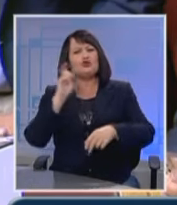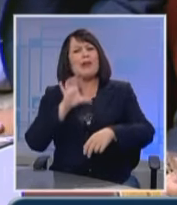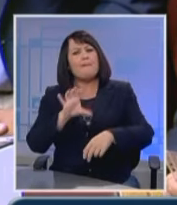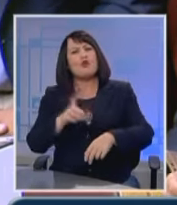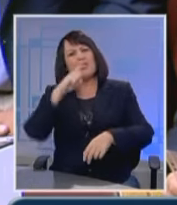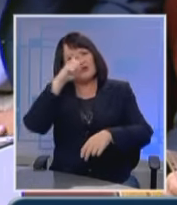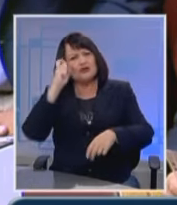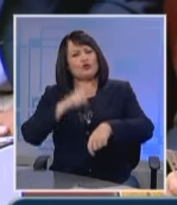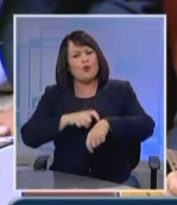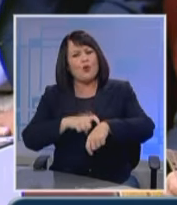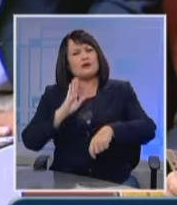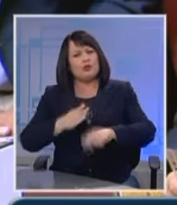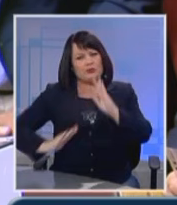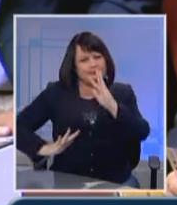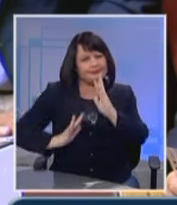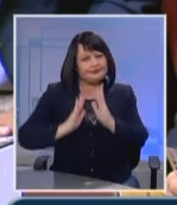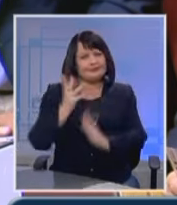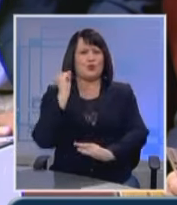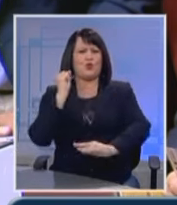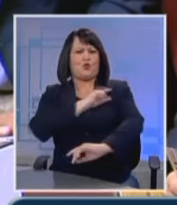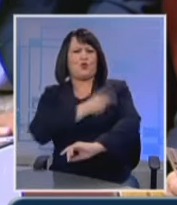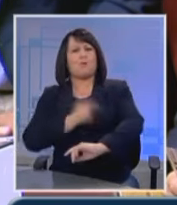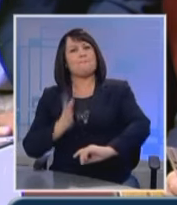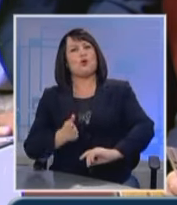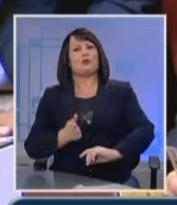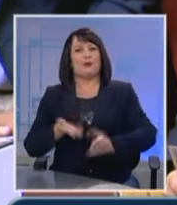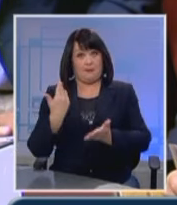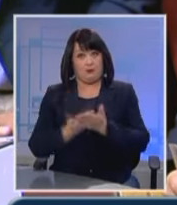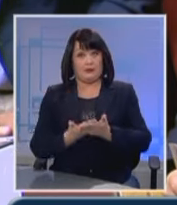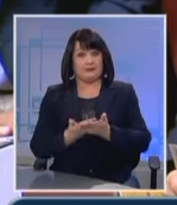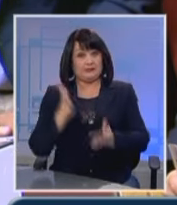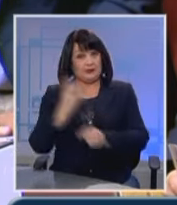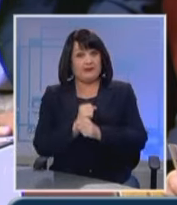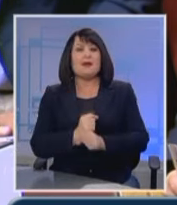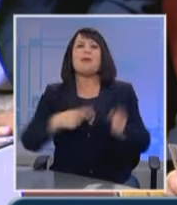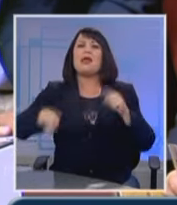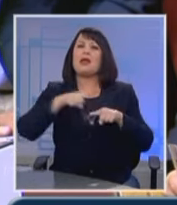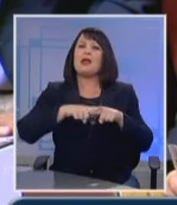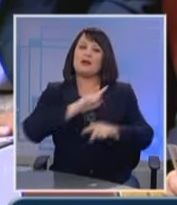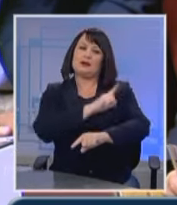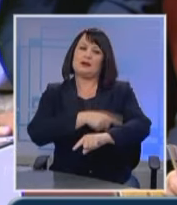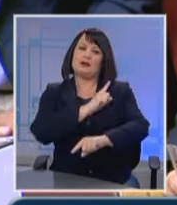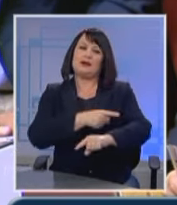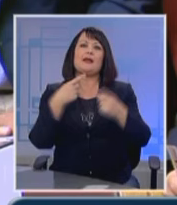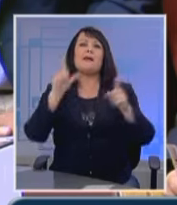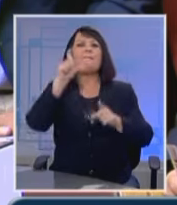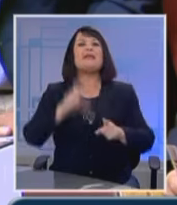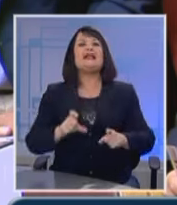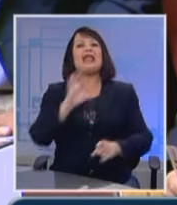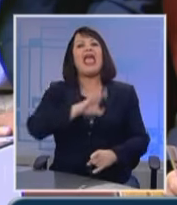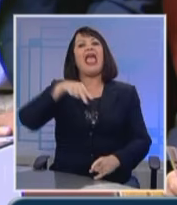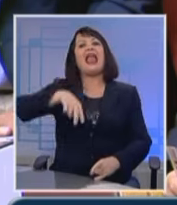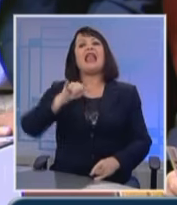αλλά μέσα από αυτούς να αναγεννηθεί και να γίνει ακόμα πιο δυνατός. Αυτή η ικανότητα των Ελλήνων φαίνεται και μέσα από τα λόγια του ποιητή μας Οδυσσέα